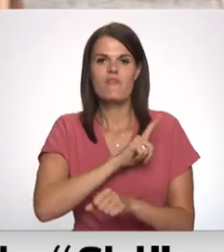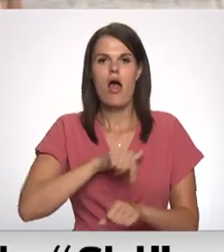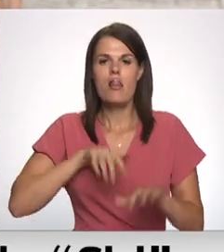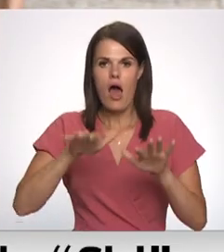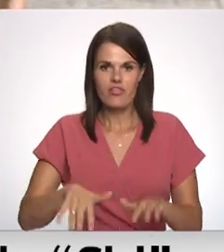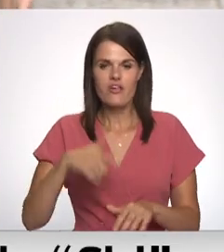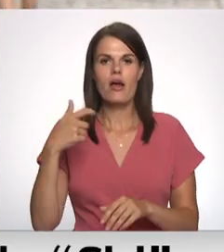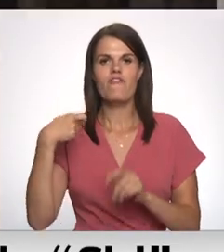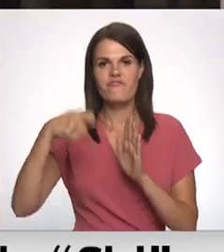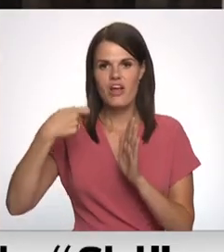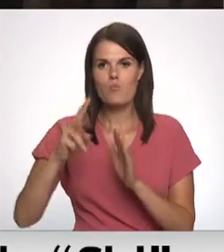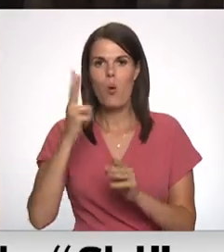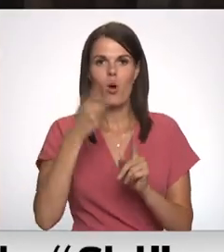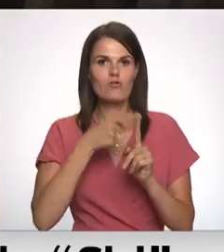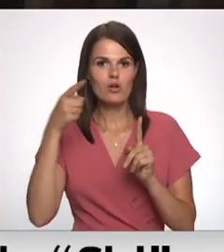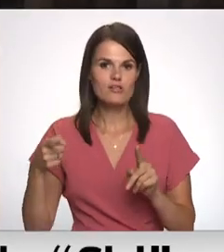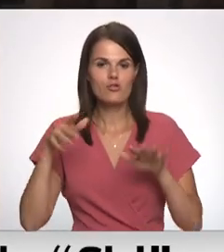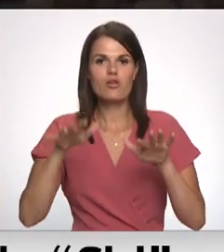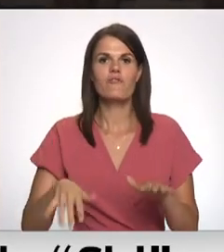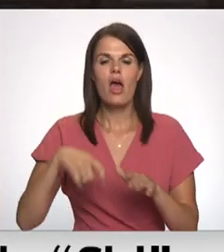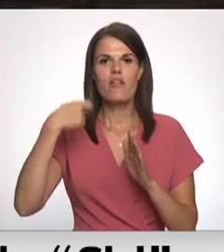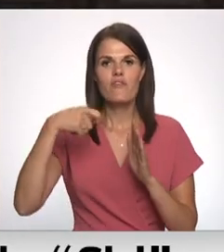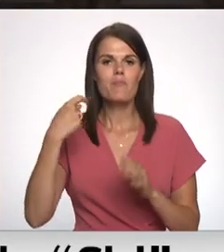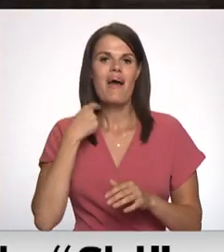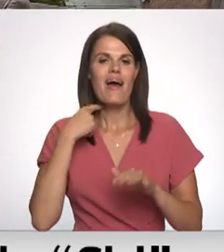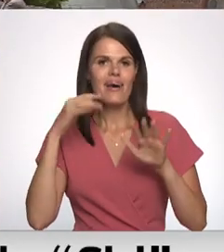otro sezonu. Filmēšana notiek Rīgā, Rundālē,